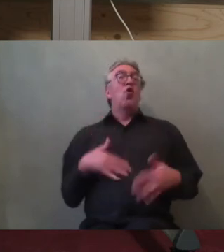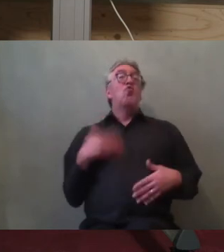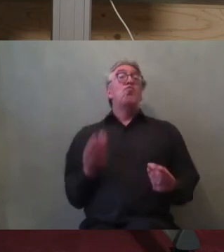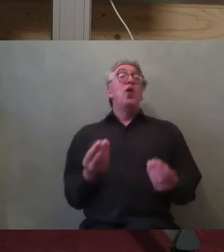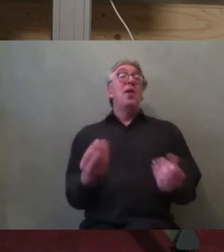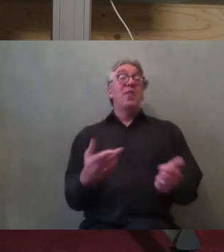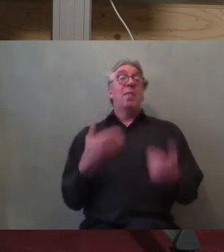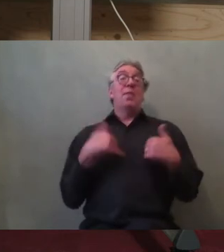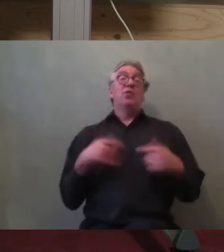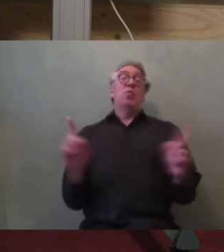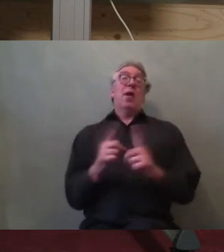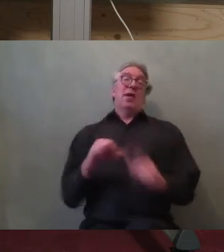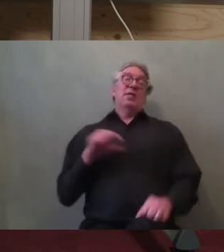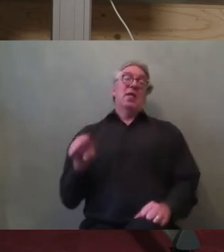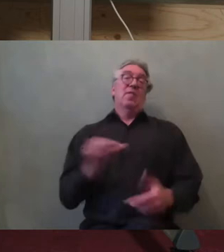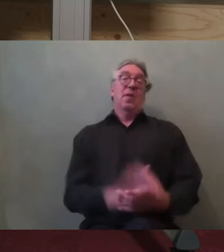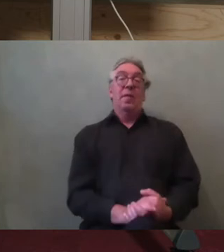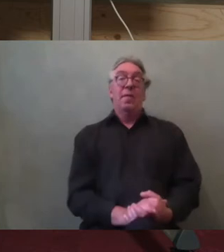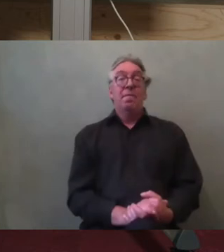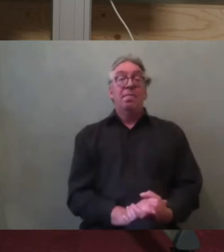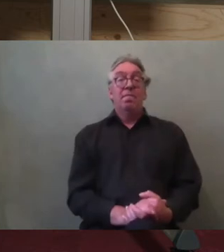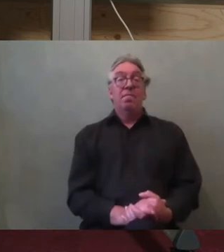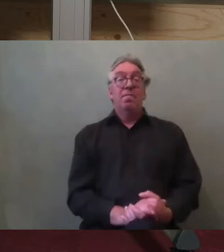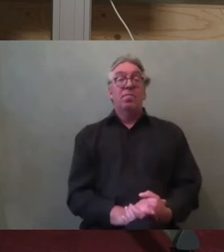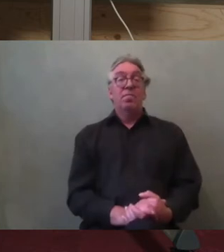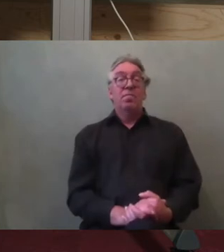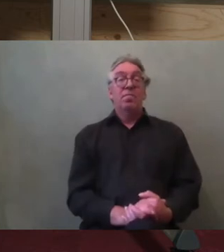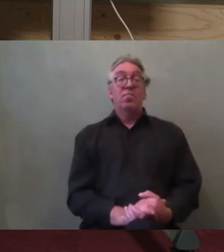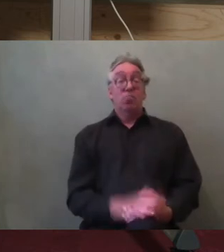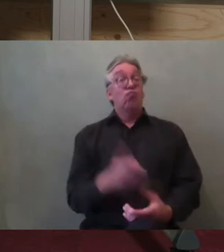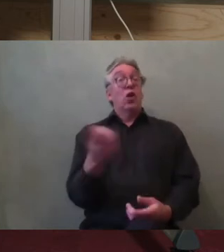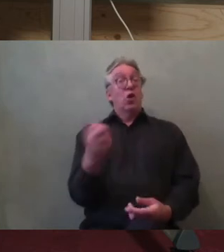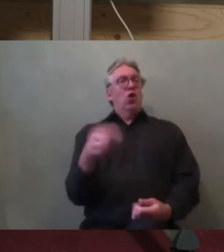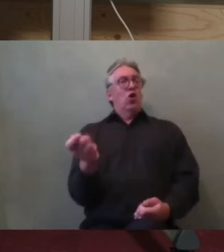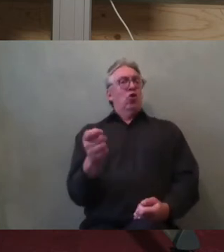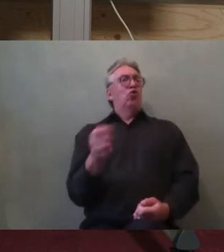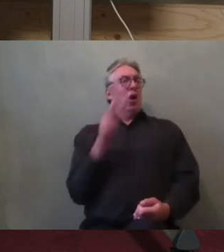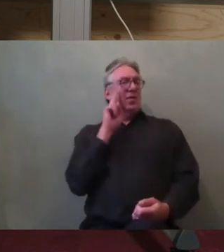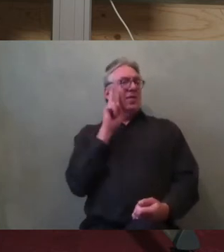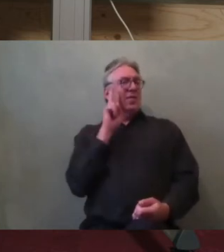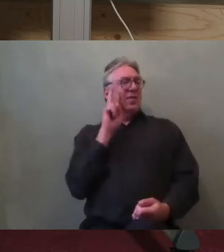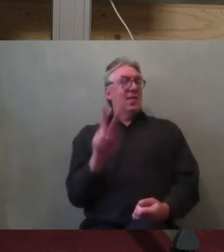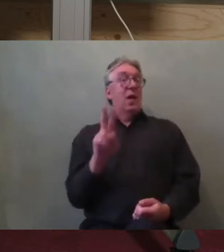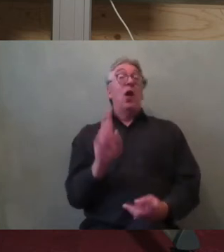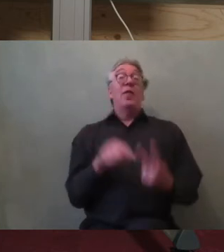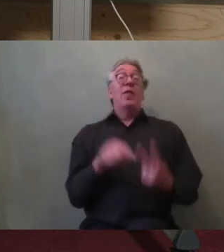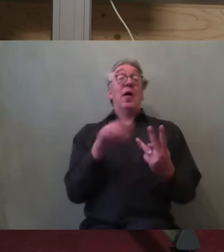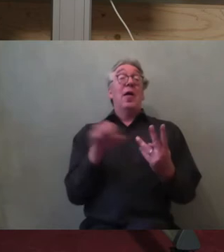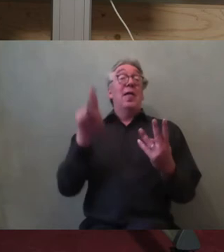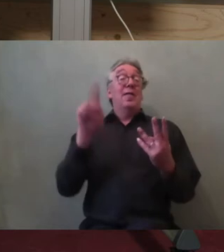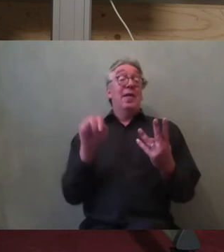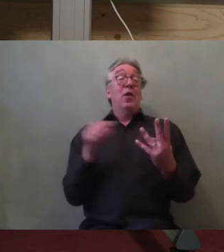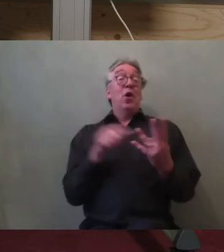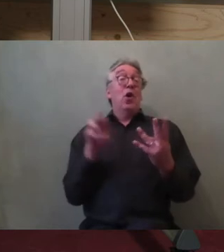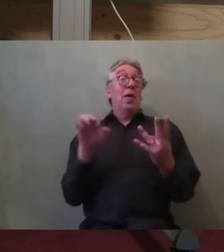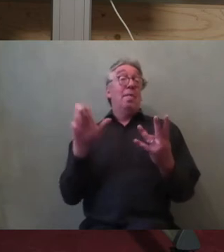beperking. Die zullen jullie straks zien. En daarnaast hebben Nienke Bilo en Nicky Scholten meegewerkt aan het